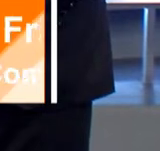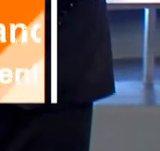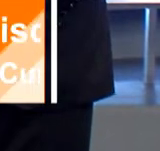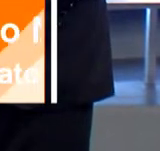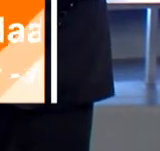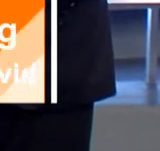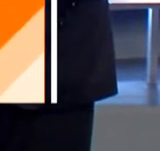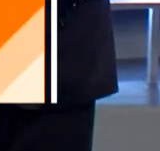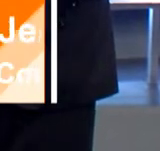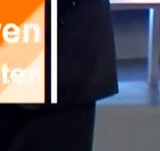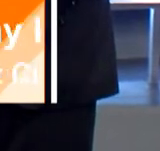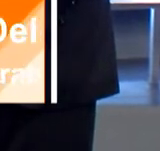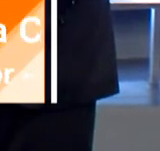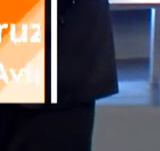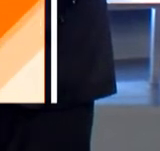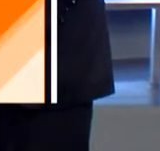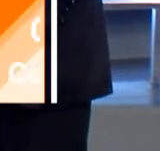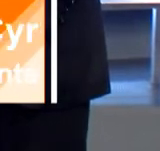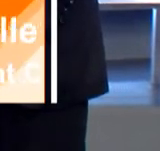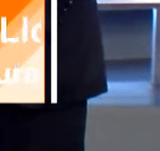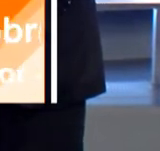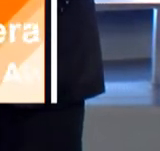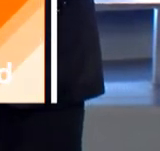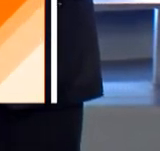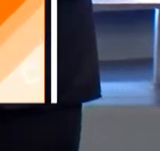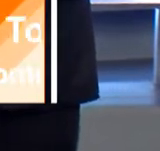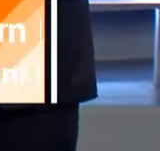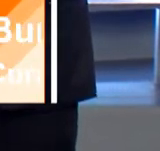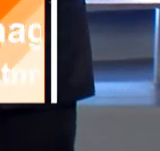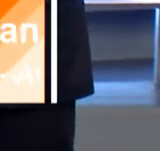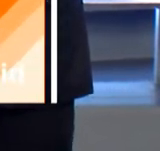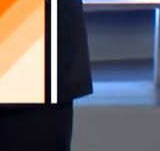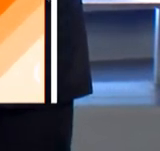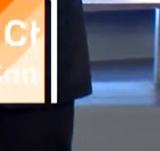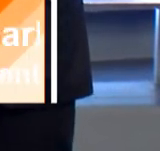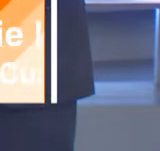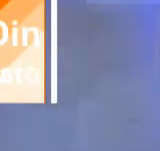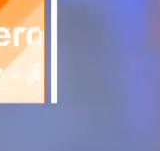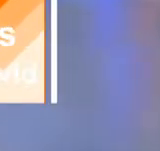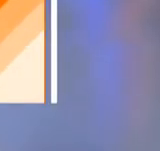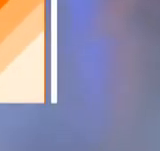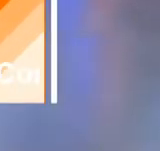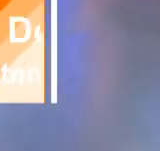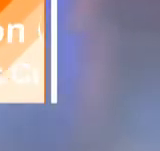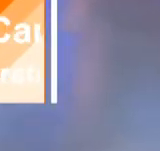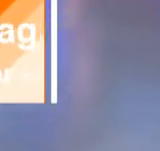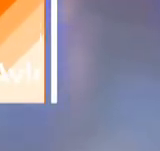sa may alam at may pakialam. Kami ang inyong mga kasangga sa Frontline Pilipinas.